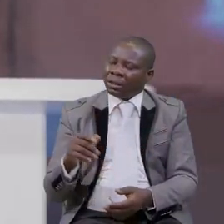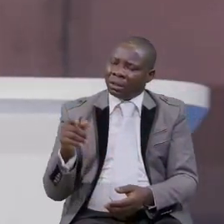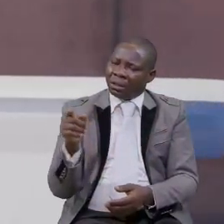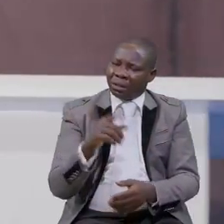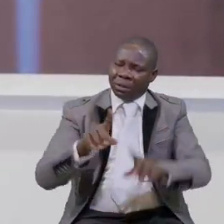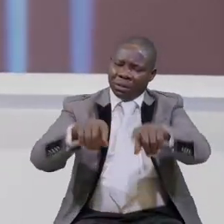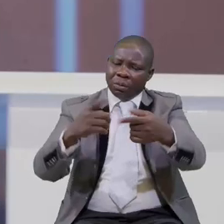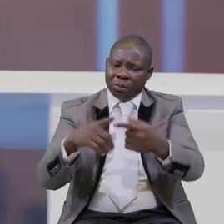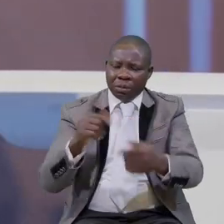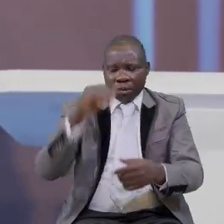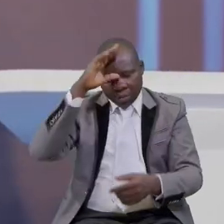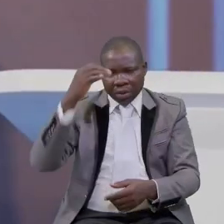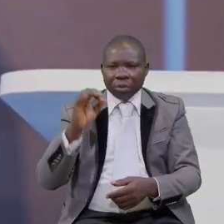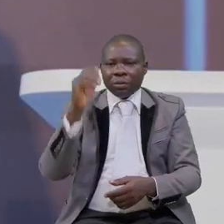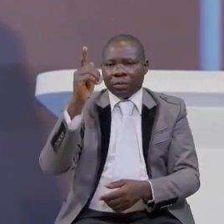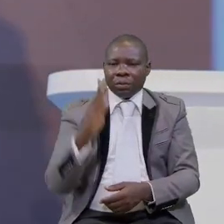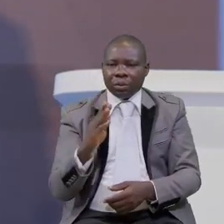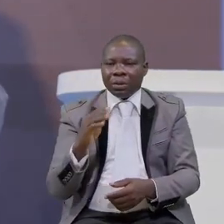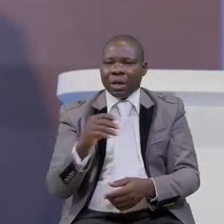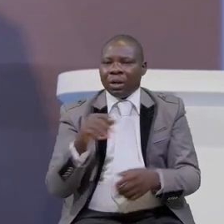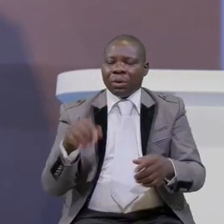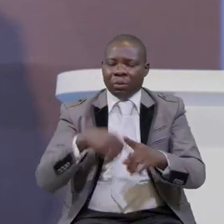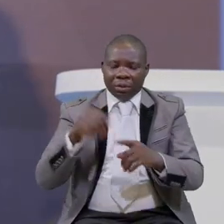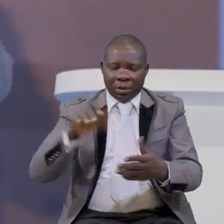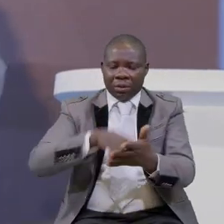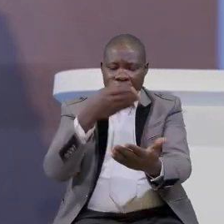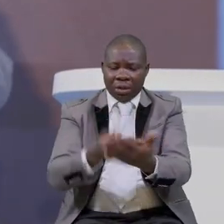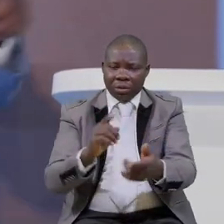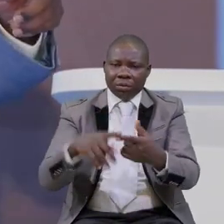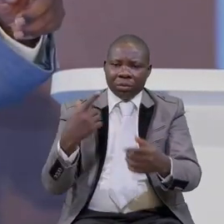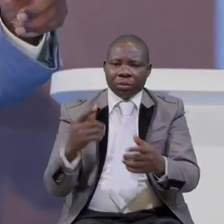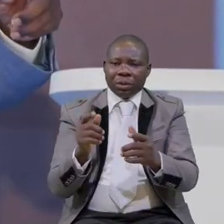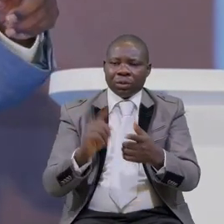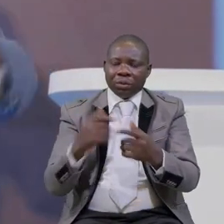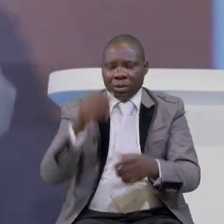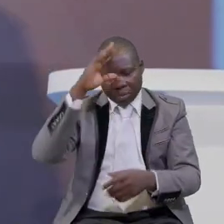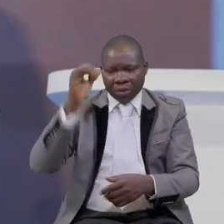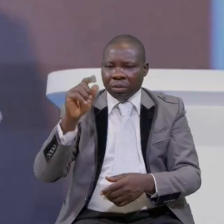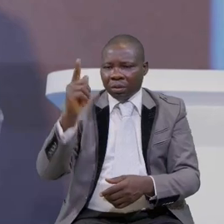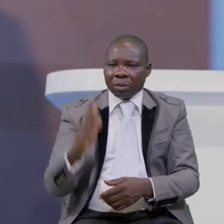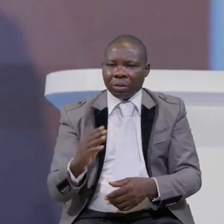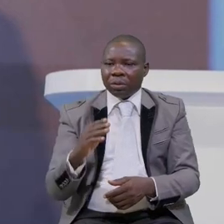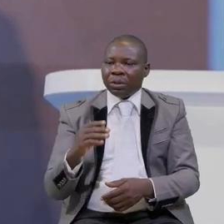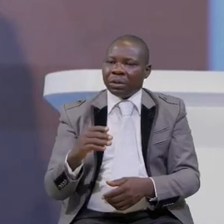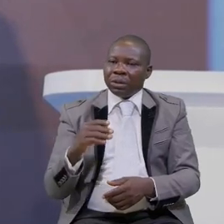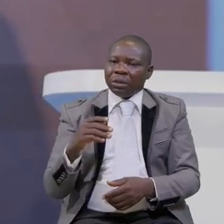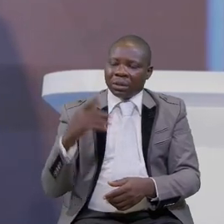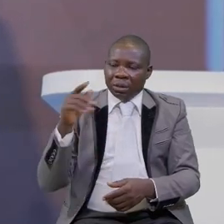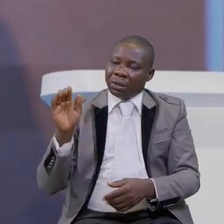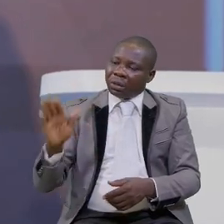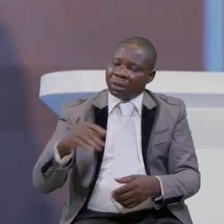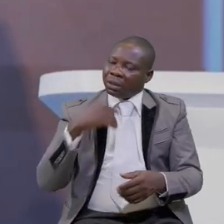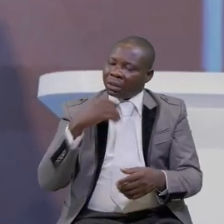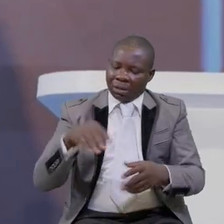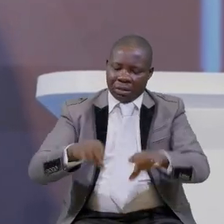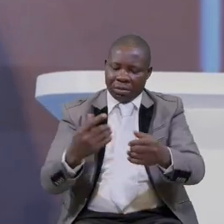Elle est arrivée vers l'homme de Dieu. Arrivée vers l'homme de Dieu. Elle a raconté l'histoire. Dieu a envoyé Gehazi. Gehazi avait